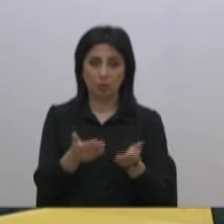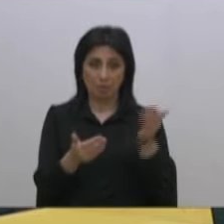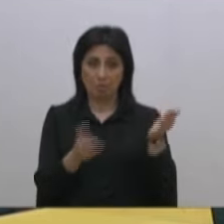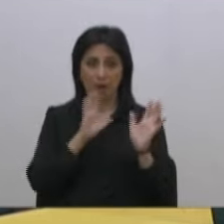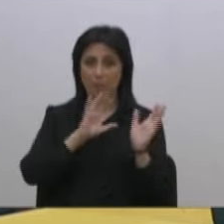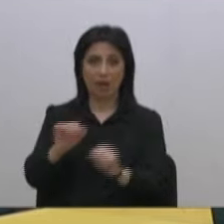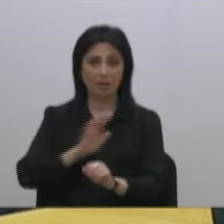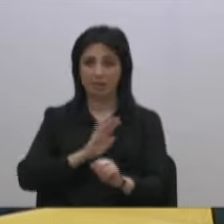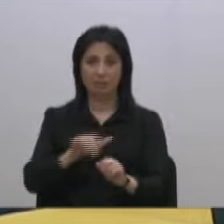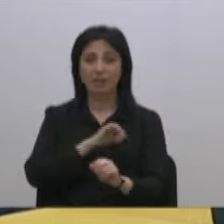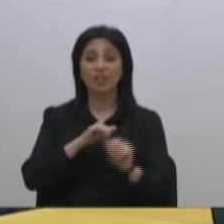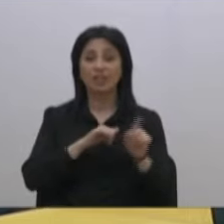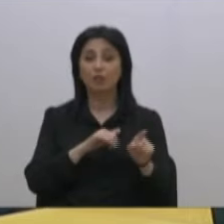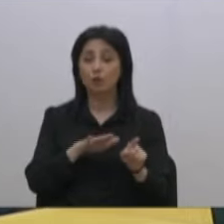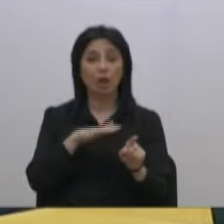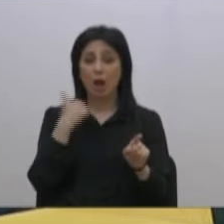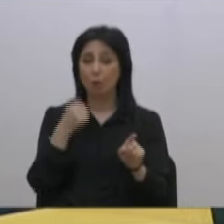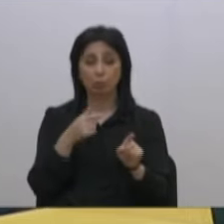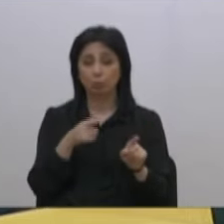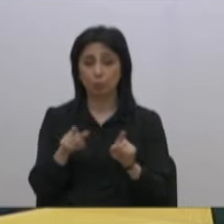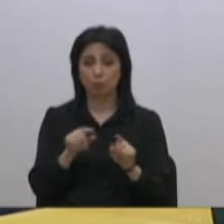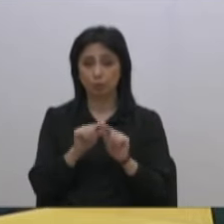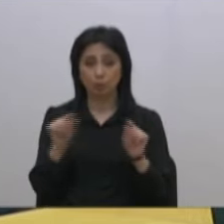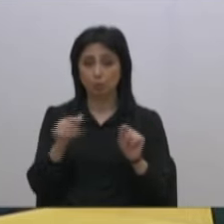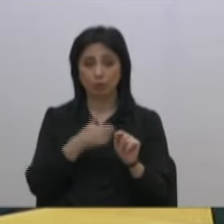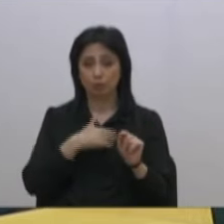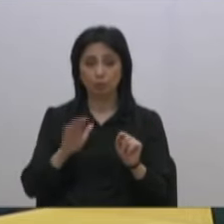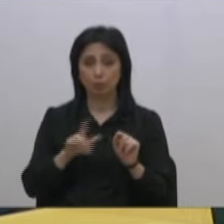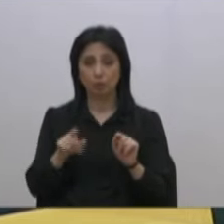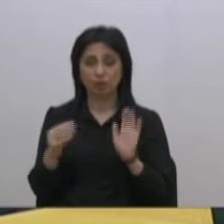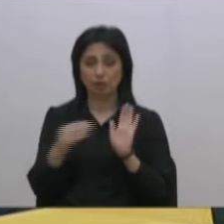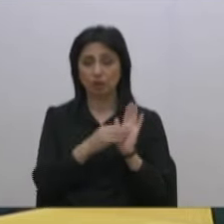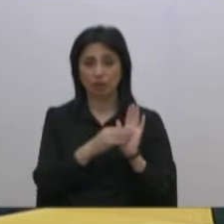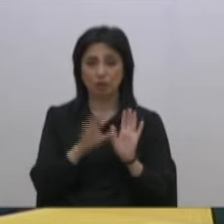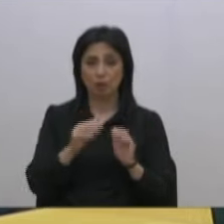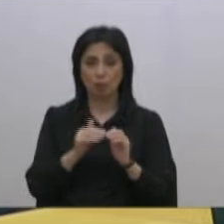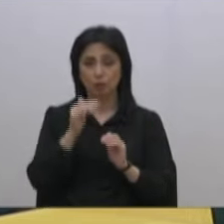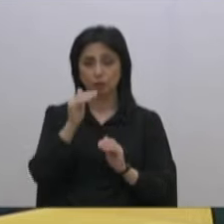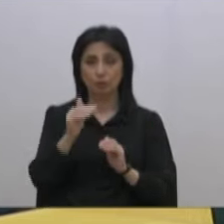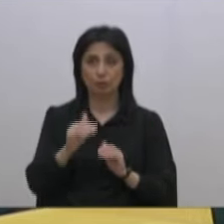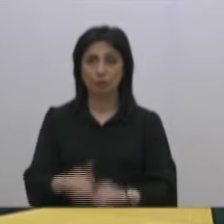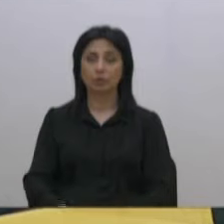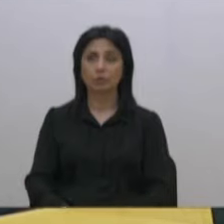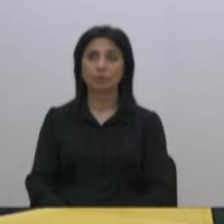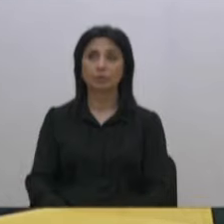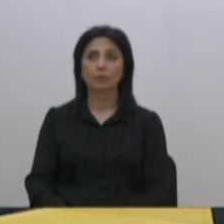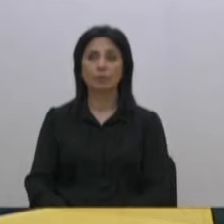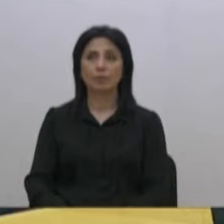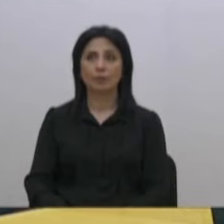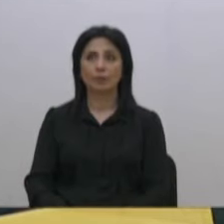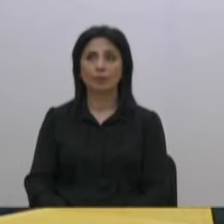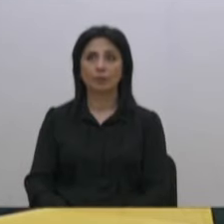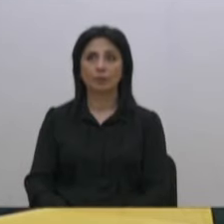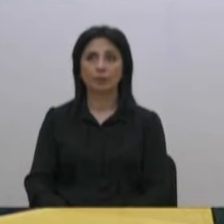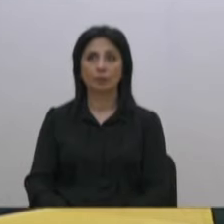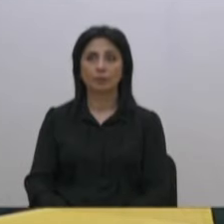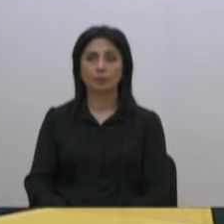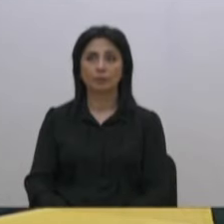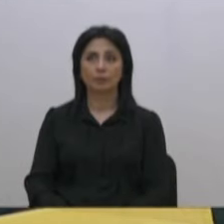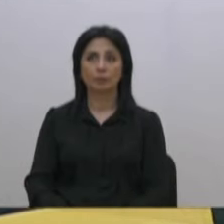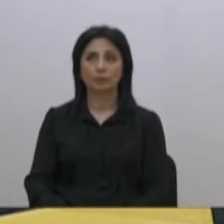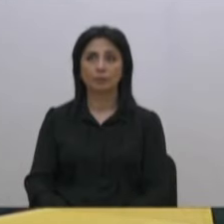მხარი არ დაუჭირეს. მათ არ უნდა და უბრალოდ არ სურდათ, რომ ეს ჩანაწერი კონსტიტუციაში ყოფილიყო.